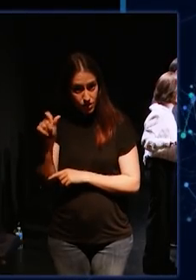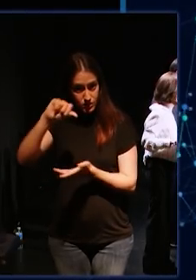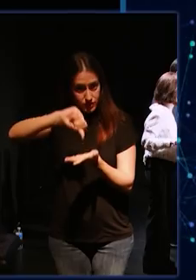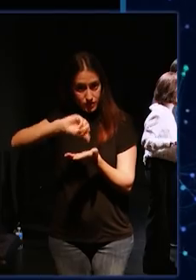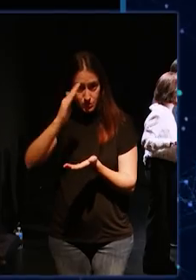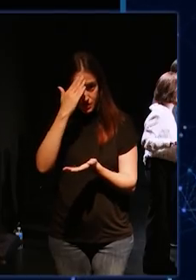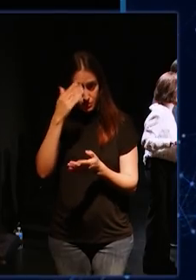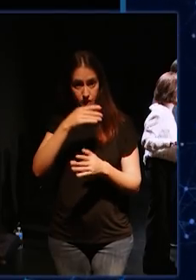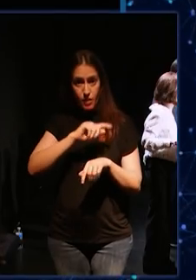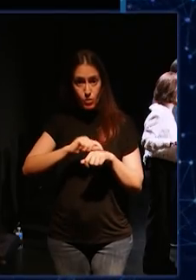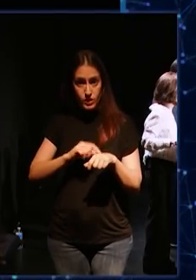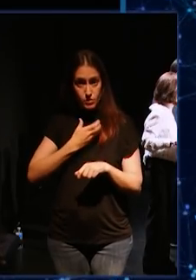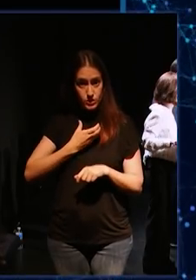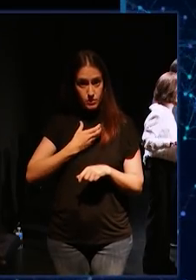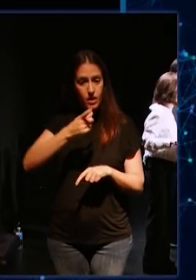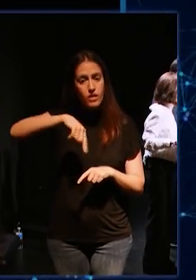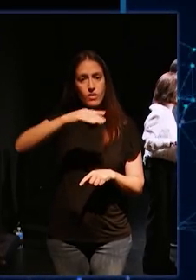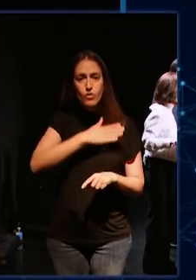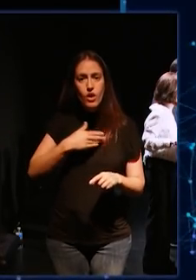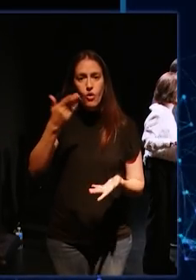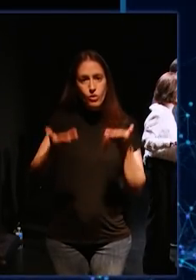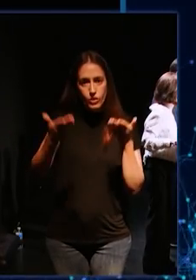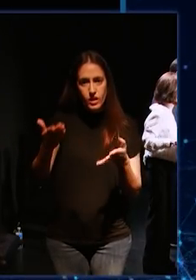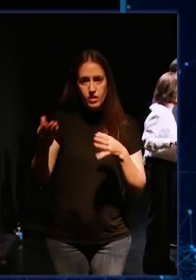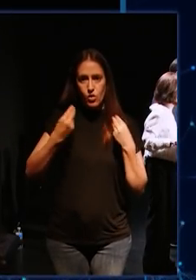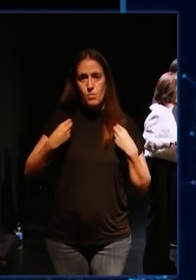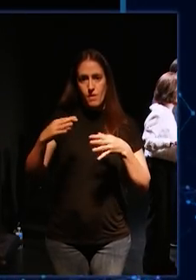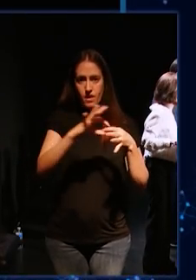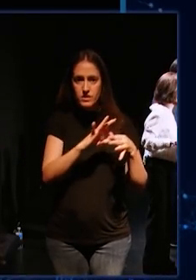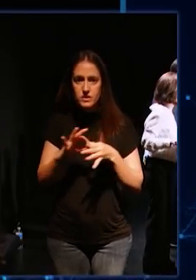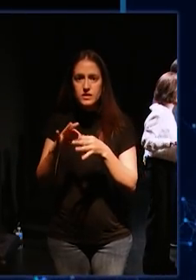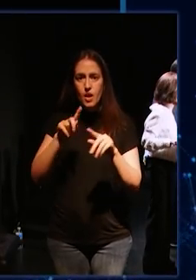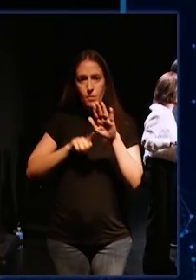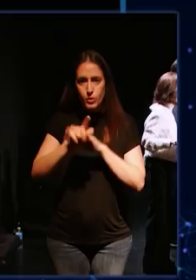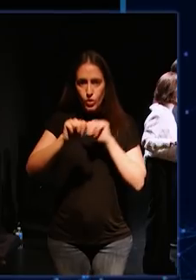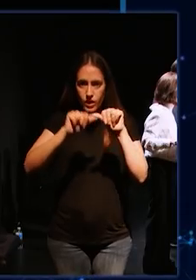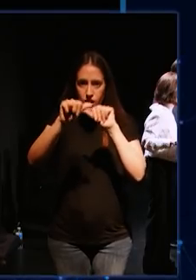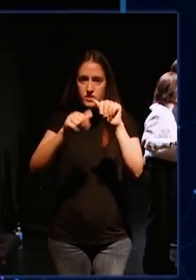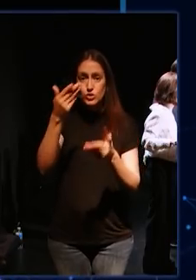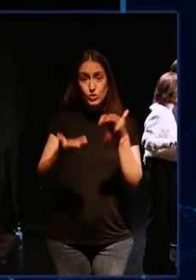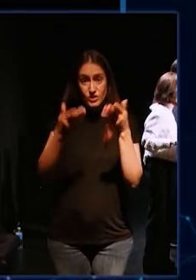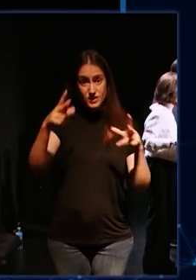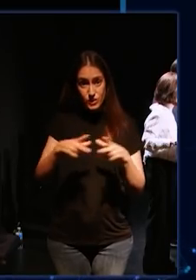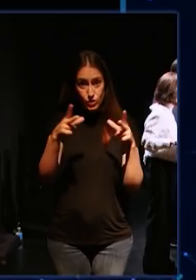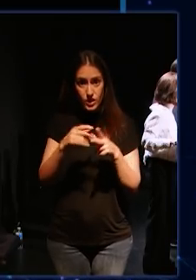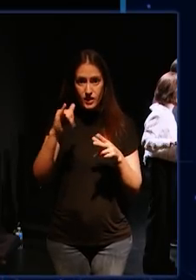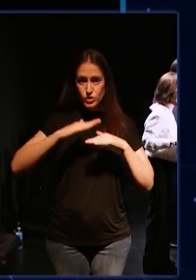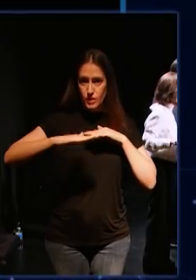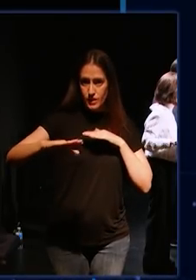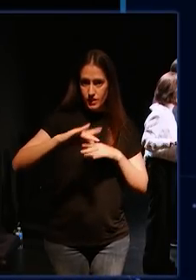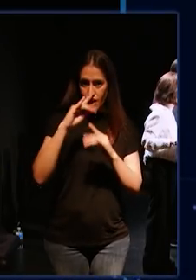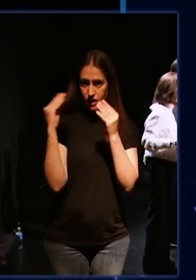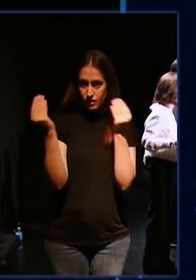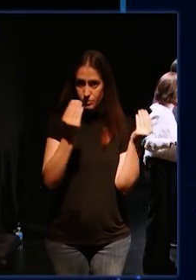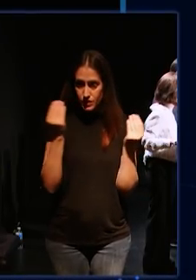és igualtat, convivència, progrés, justícia social i sostenibilitat ambiental.